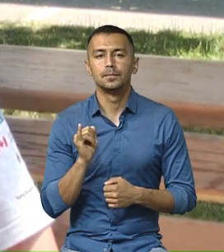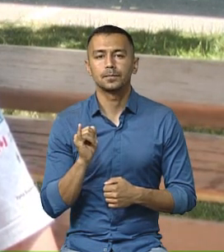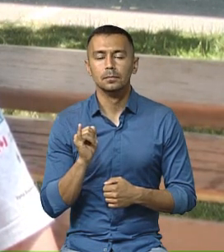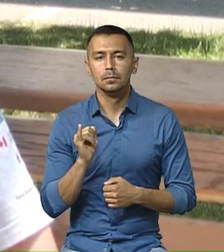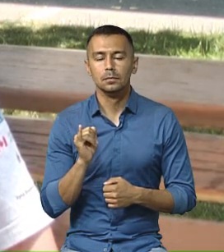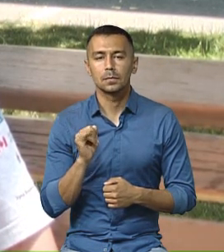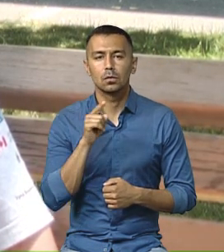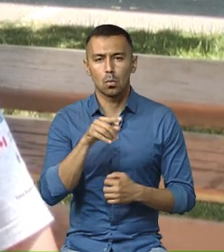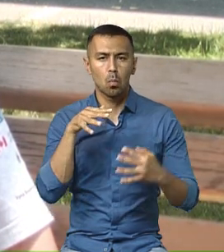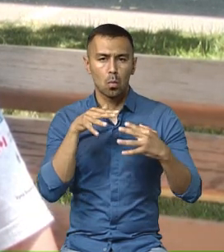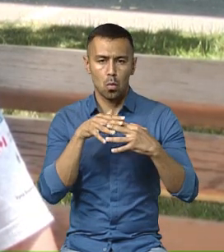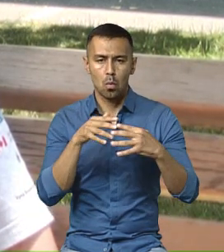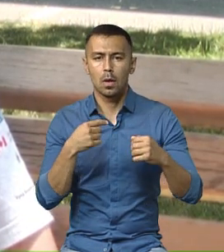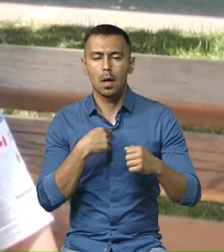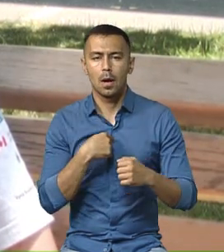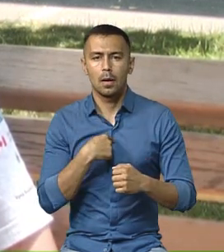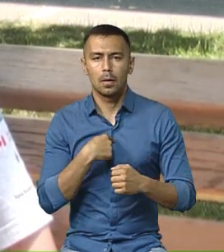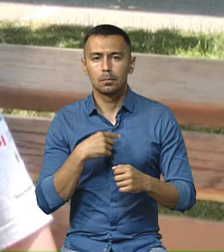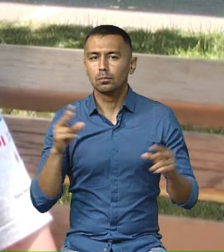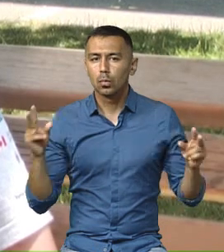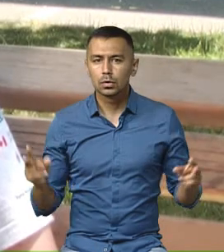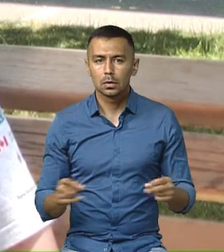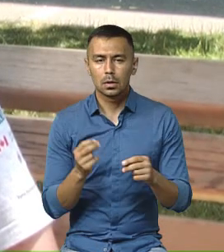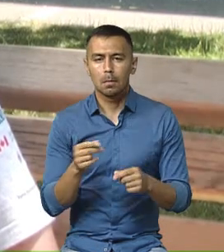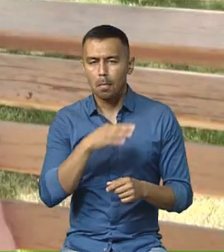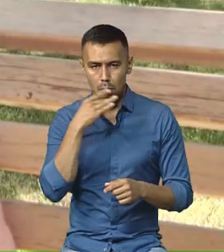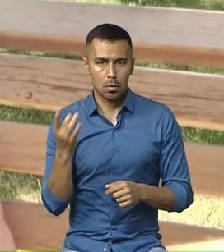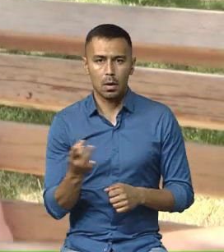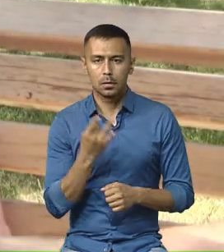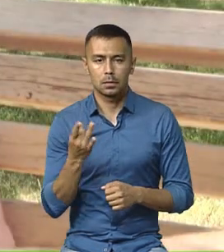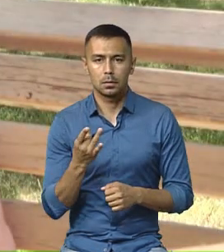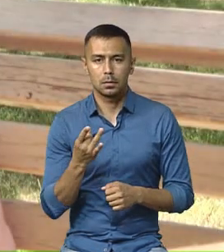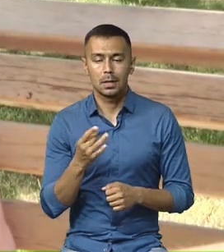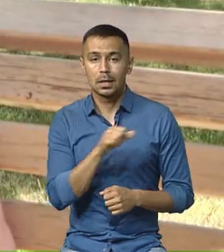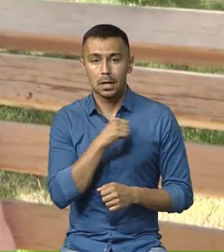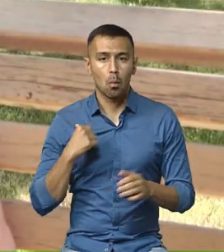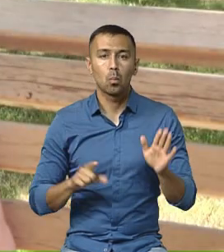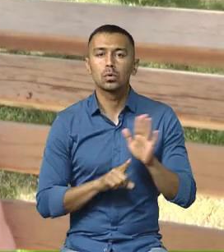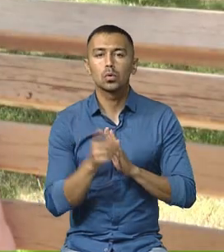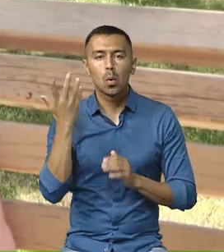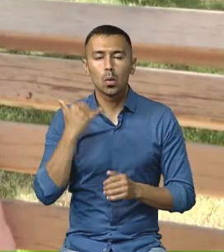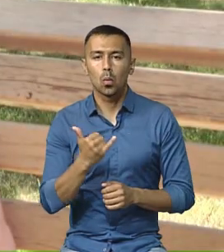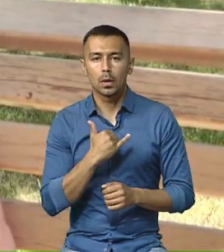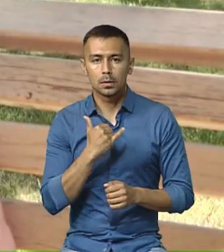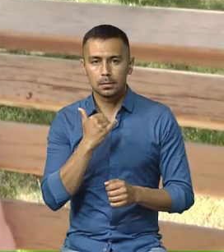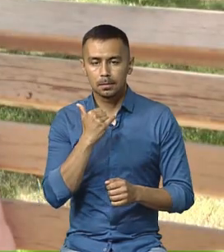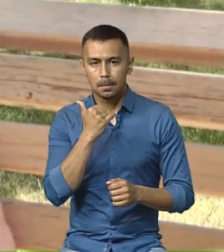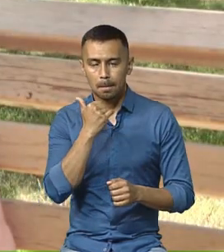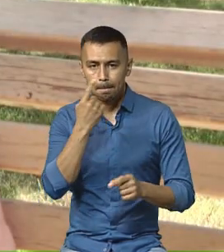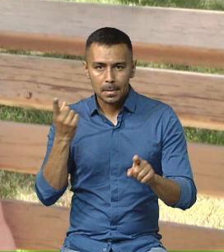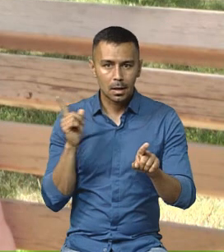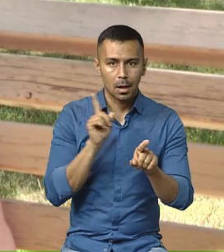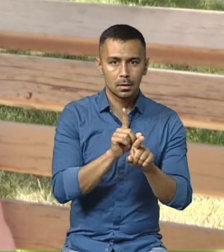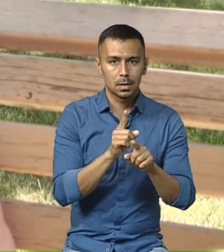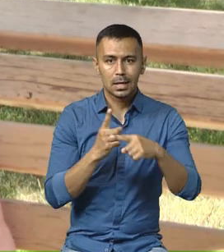І в тому бою мені там пощастило кільканадцять раз. На самому початку, коли до нас підкралися і